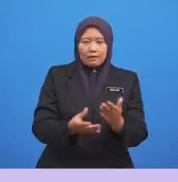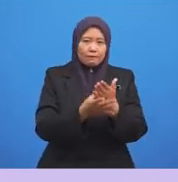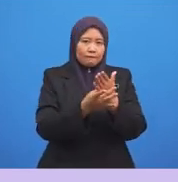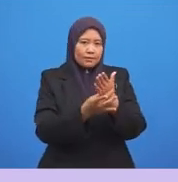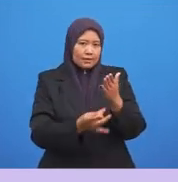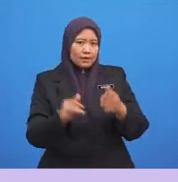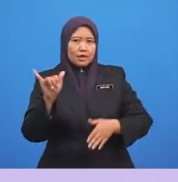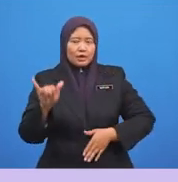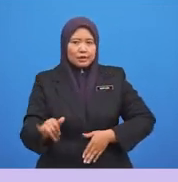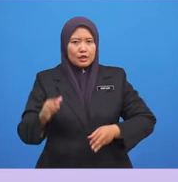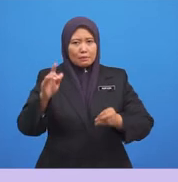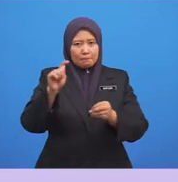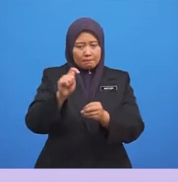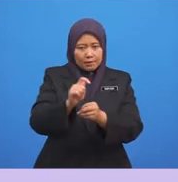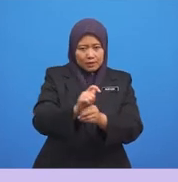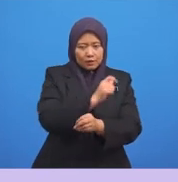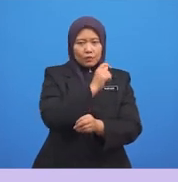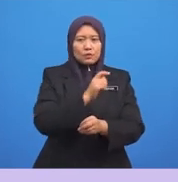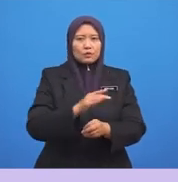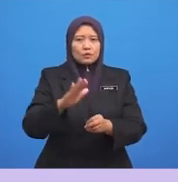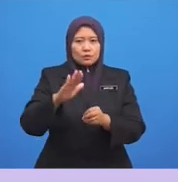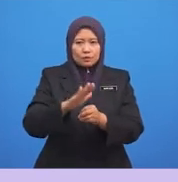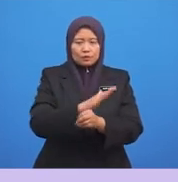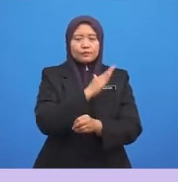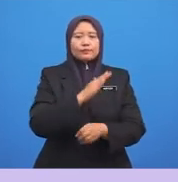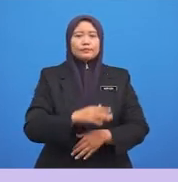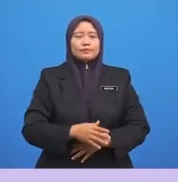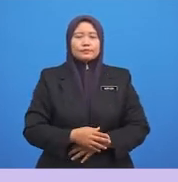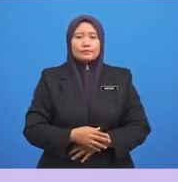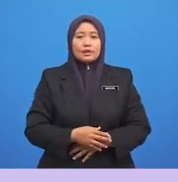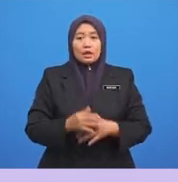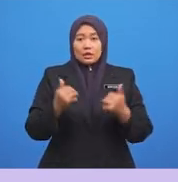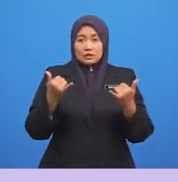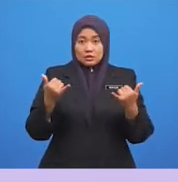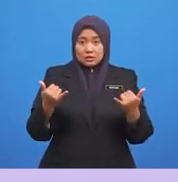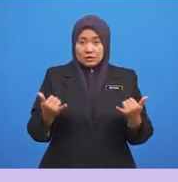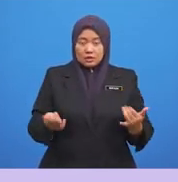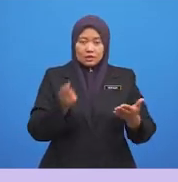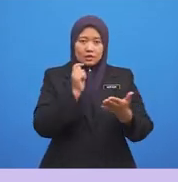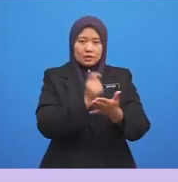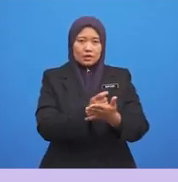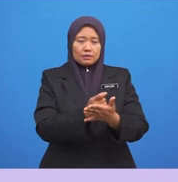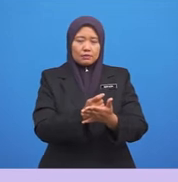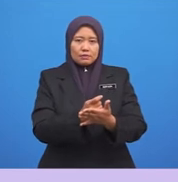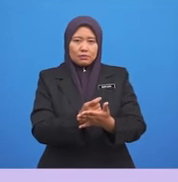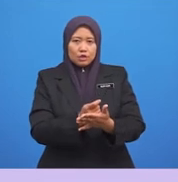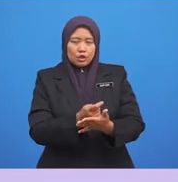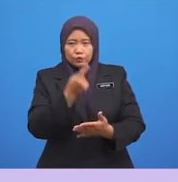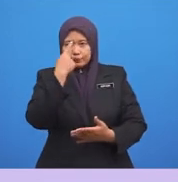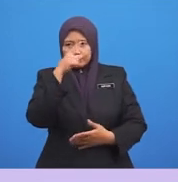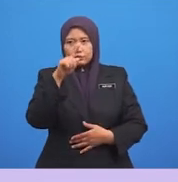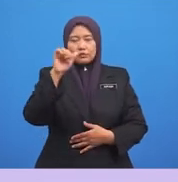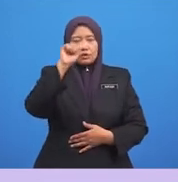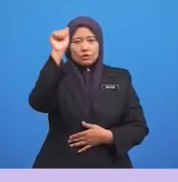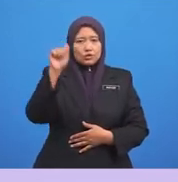yang penuh. Sekarang tibalah masa untuk soalan terakhir